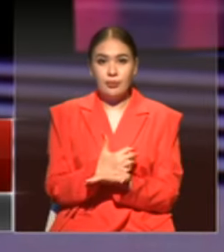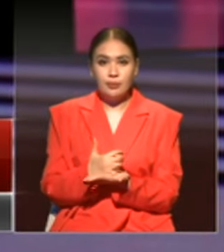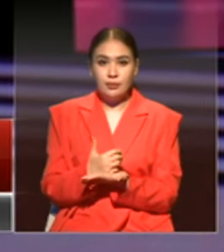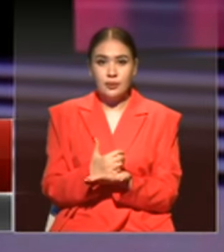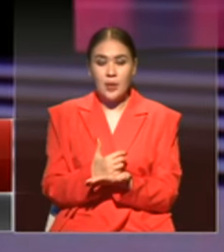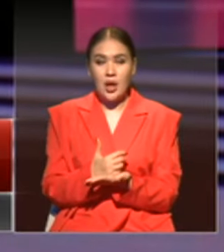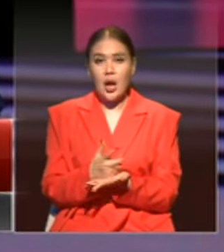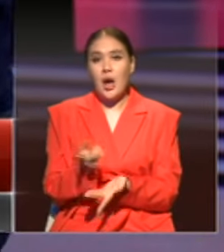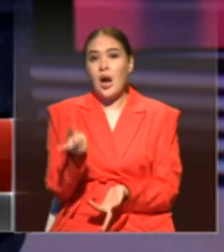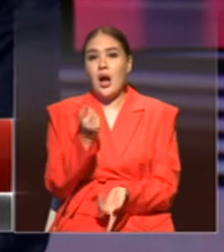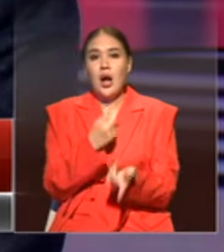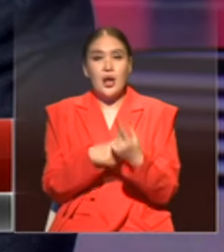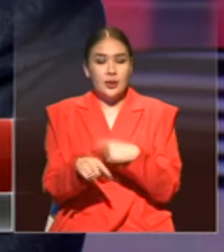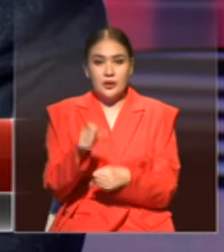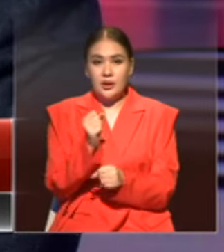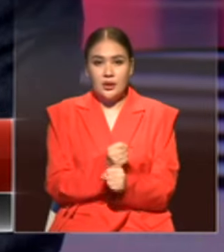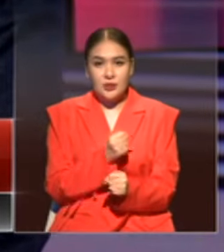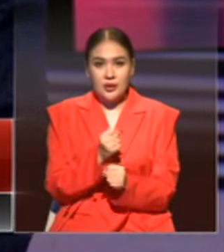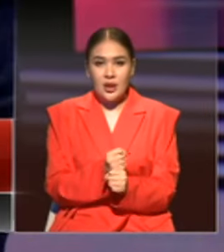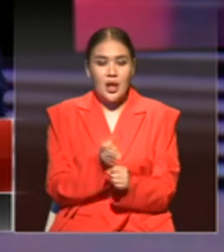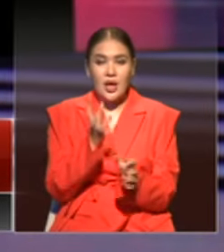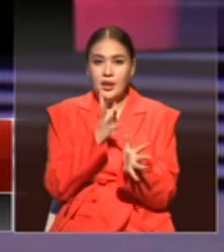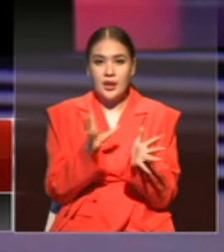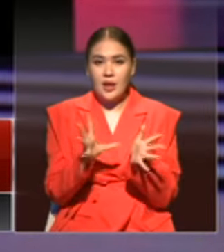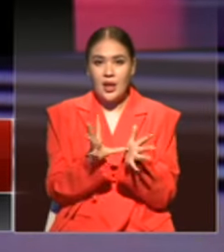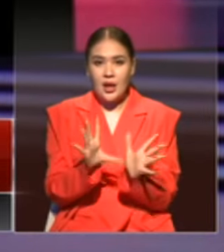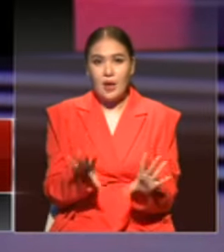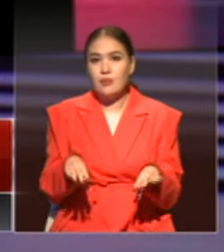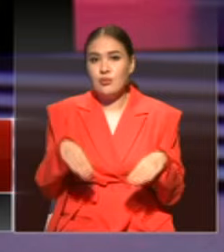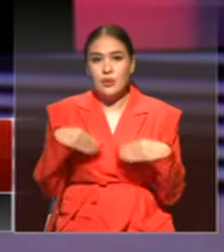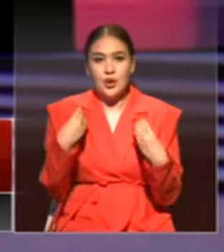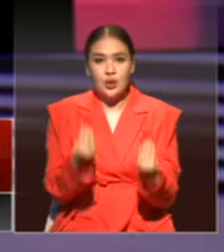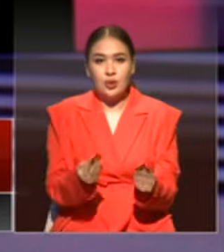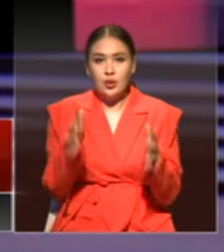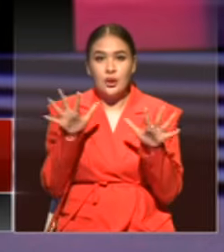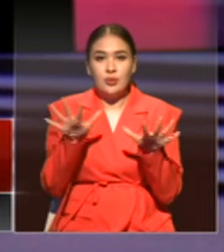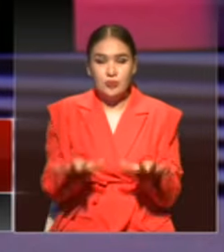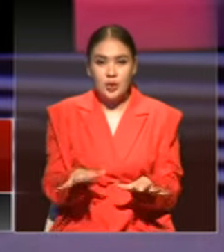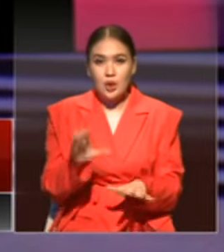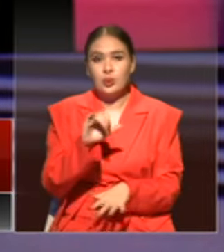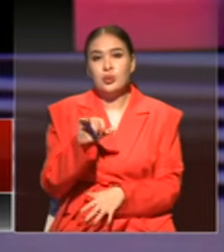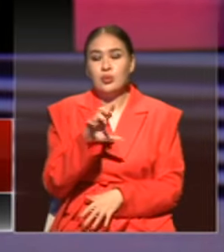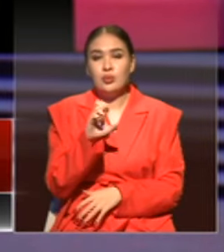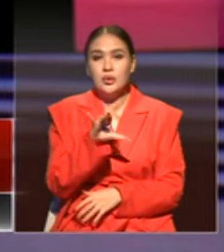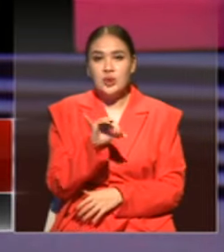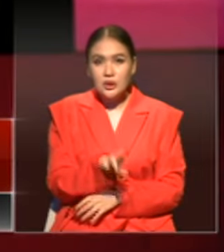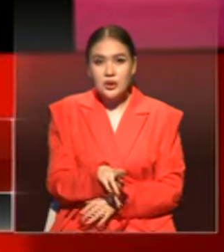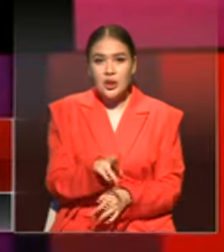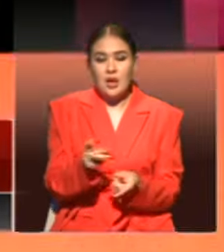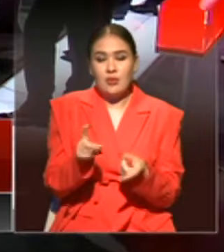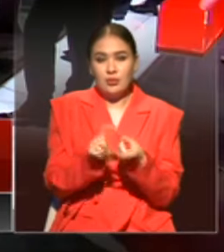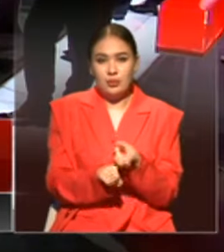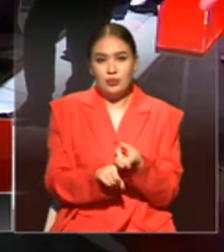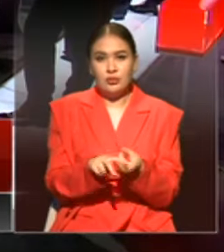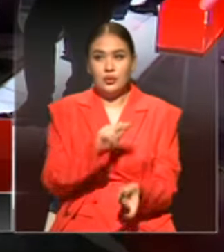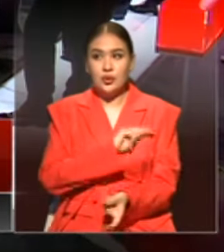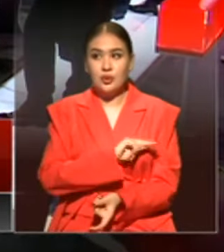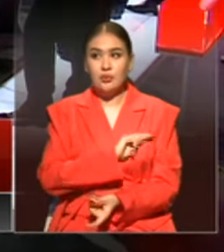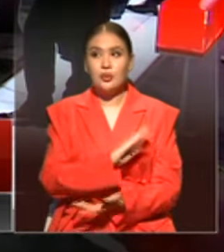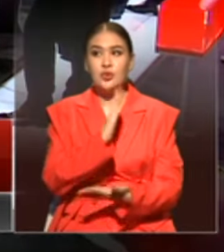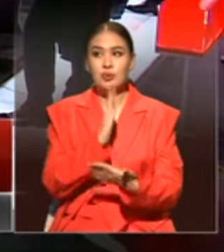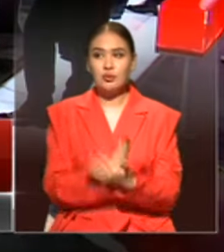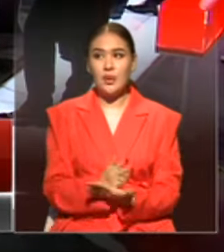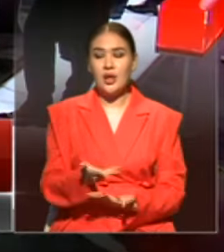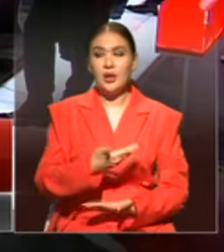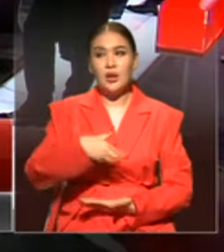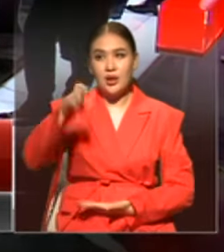оларды жаңа қайта өңдеуші мекемелерге беретін жағдай мекемелерді субсидиялау бойынша механизм іске қосылды. Оған еліміз